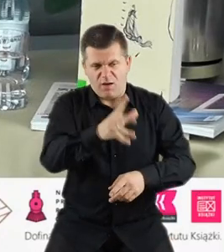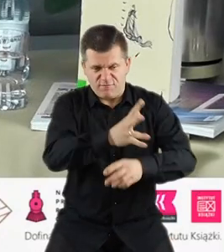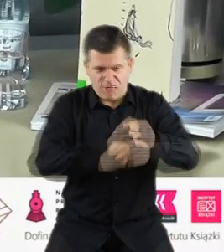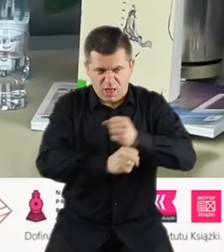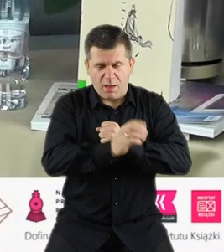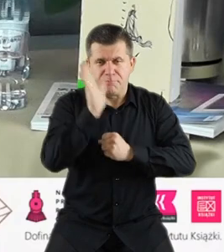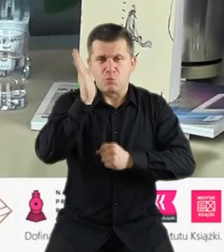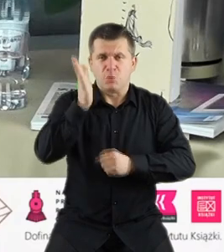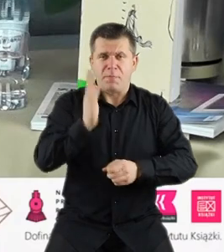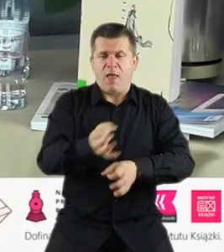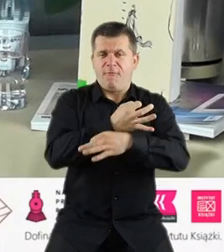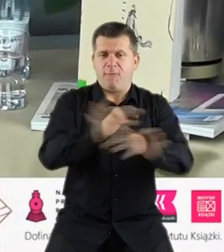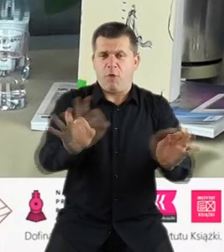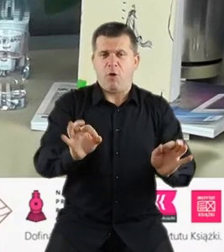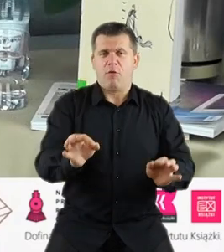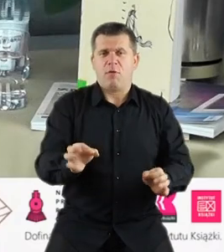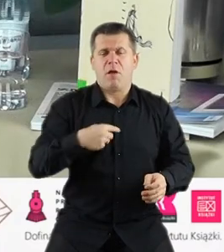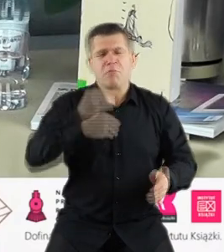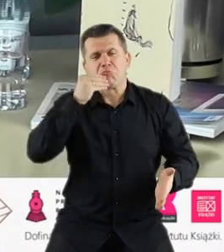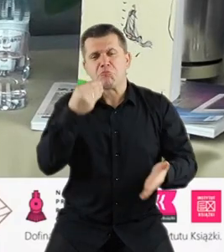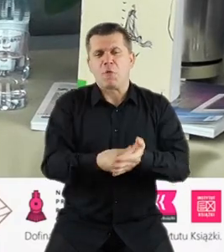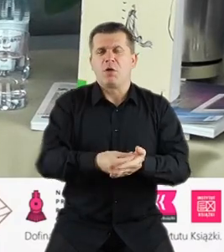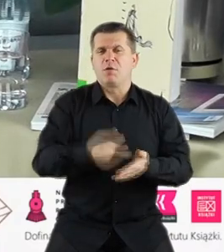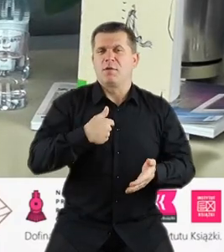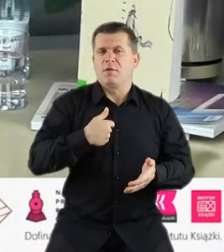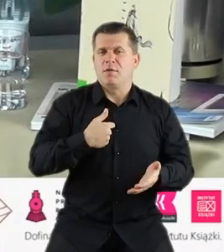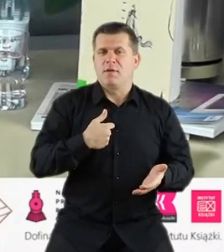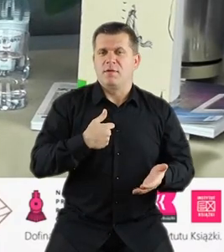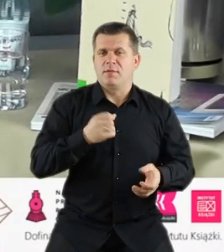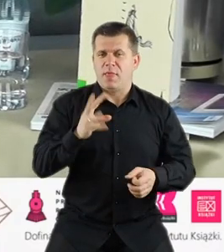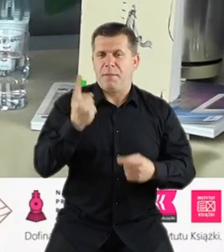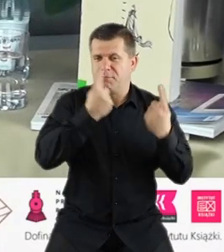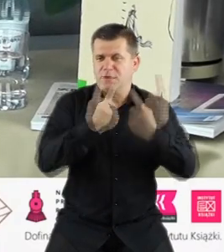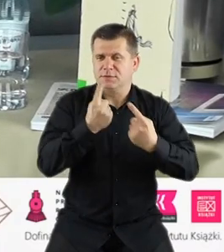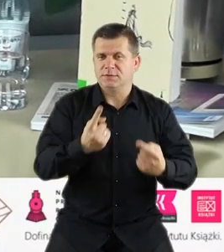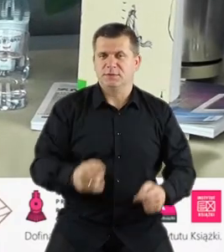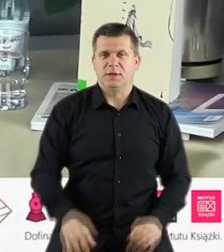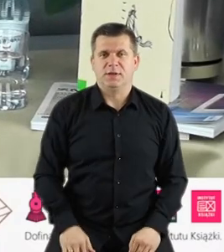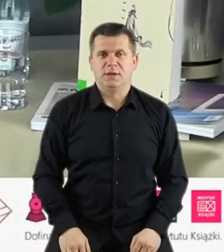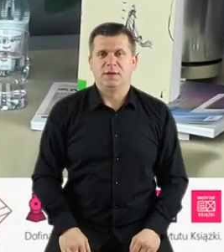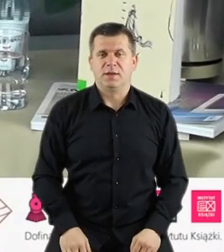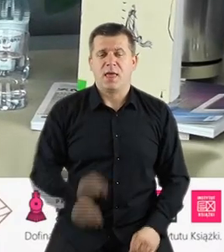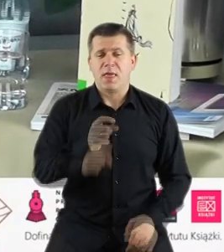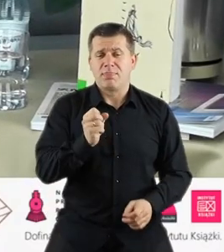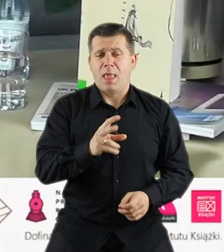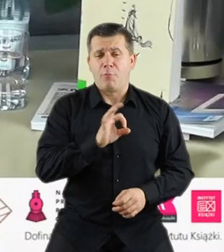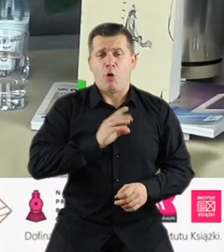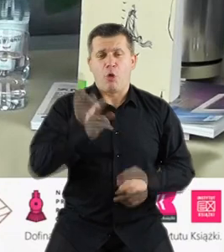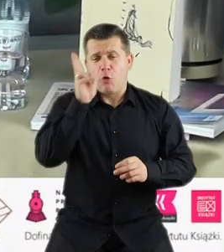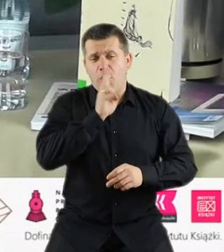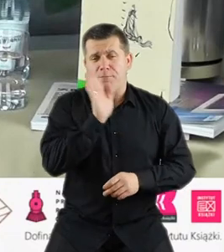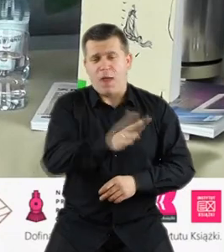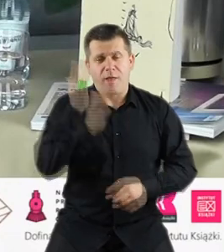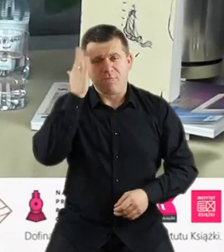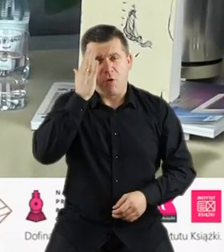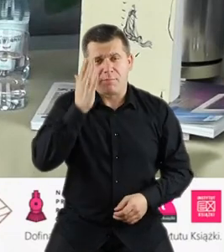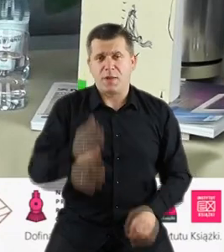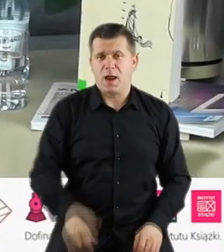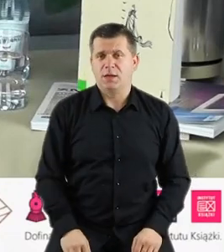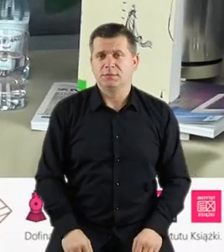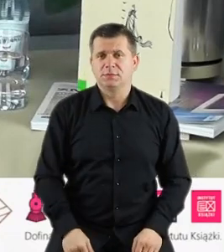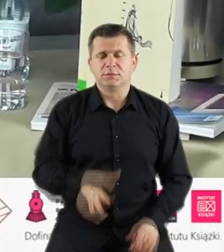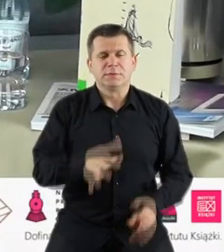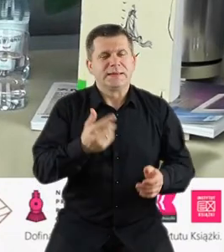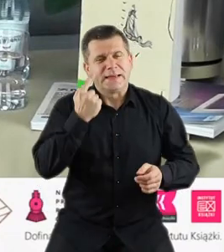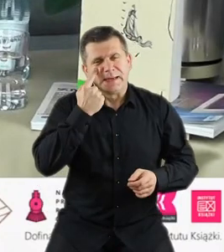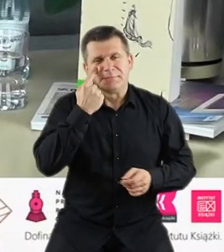więzień, wyjdą na wolność i mnie będą chcieli się zemścić, tak? No. Takie wyobrażenia. Chyba